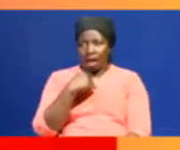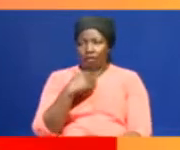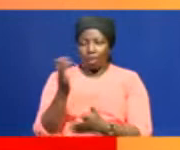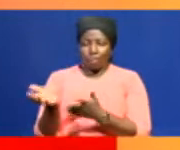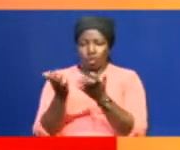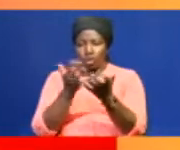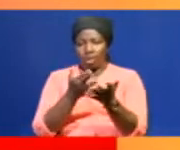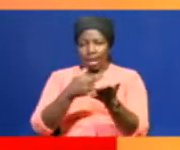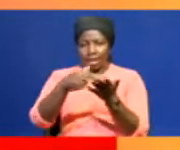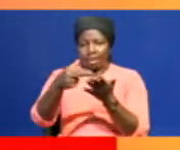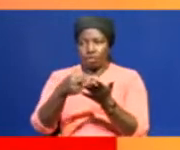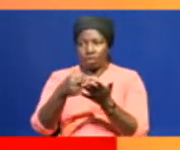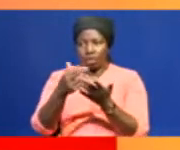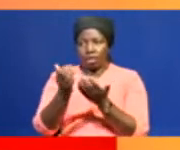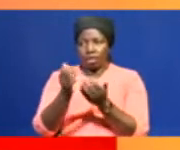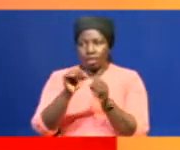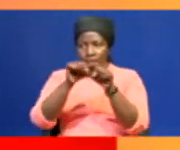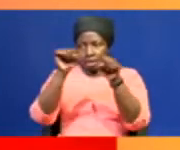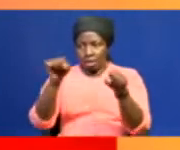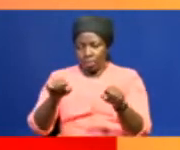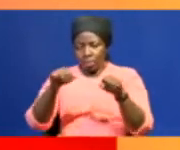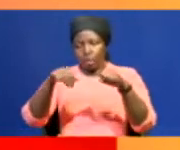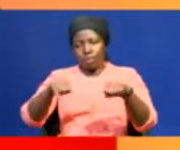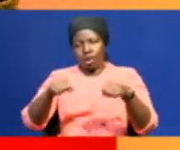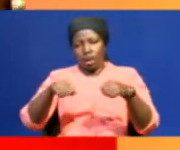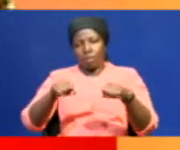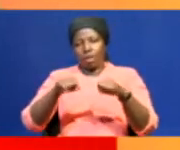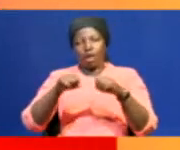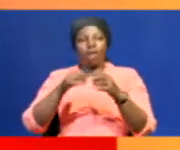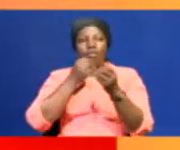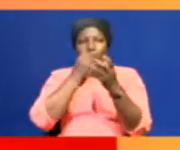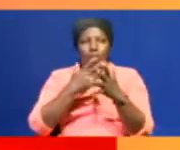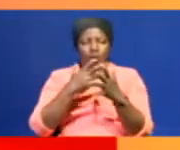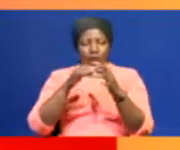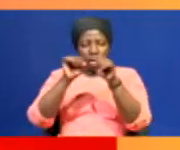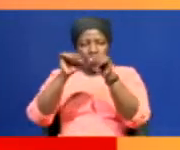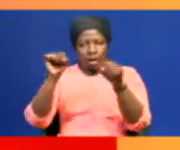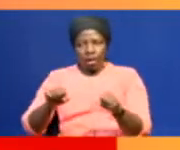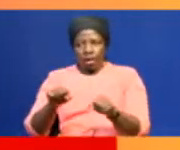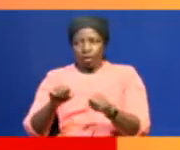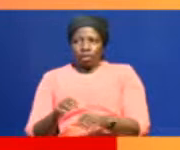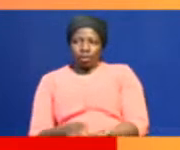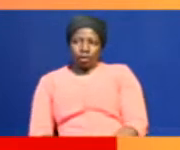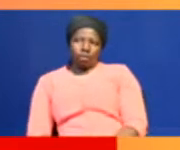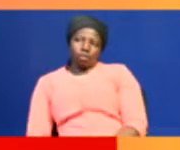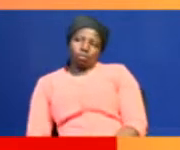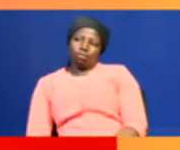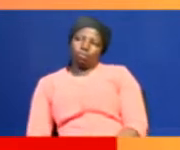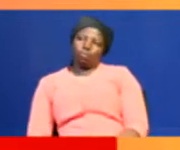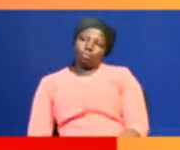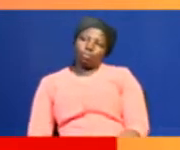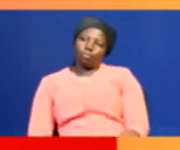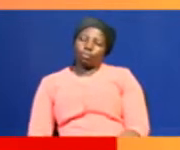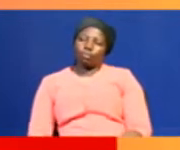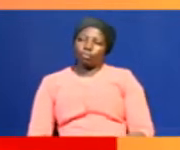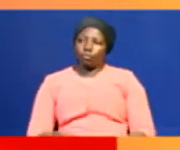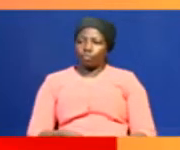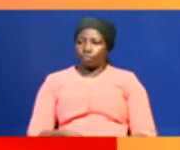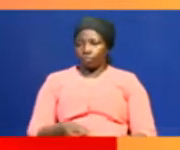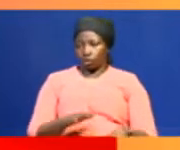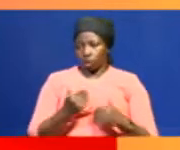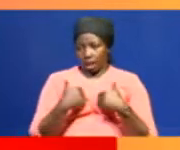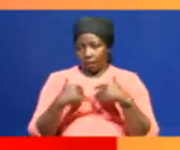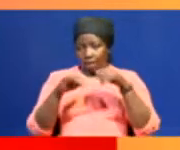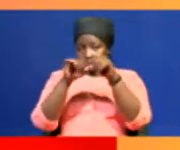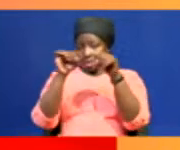system inaitwa BIMS, Bodaboda Information Management System. Tukue na data ya wale waendeshaji pikipiki wote kwa system moja. Ndio